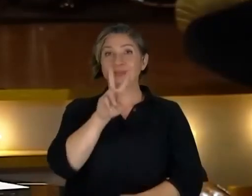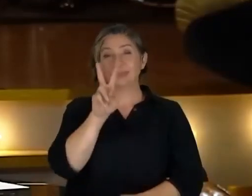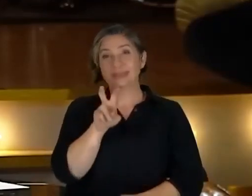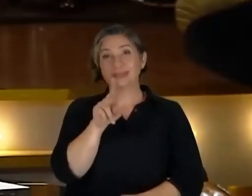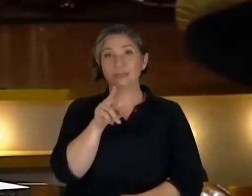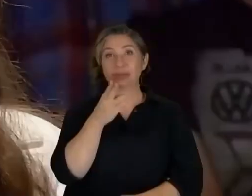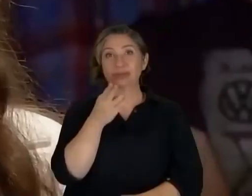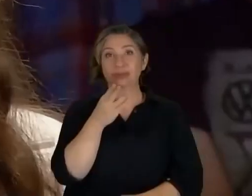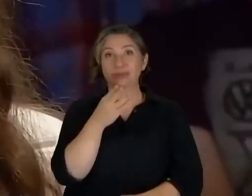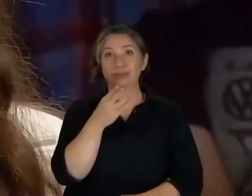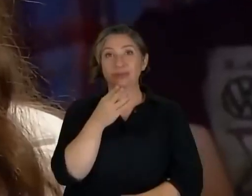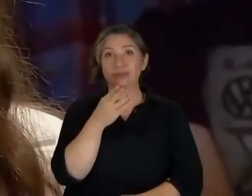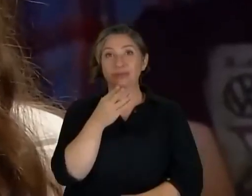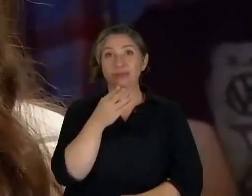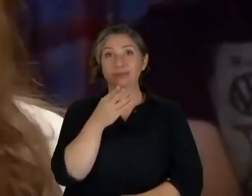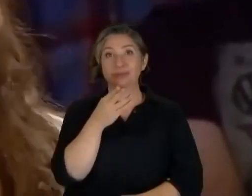28.